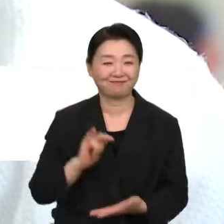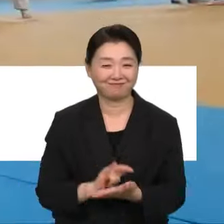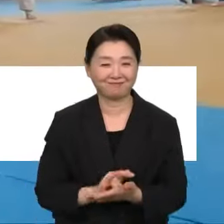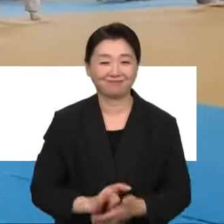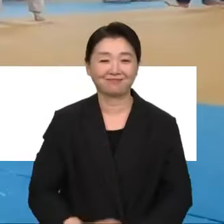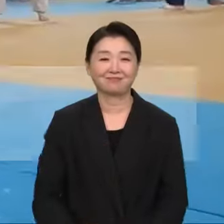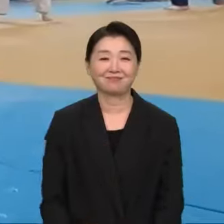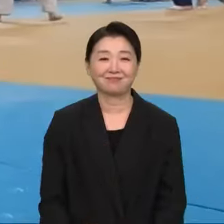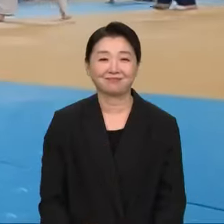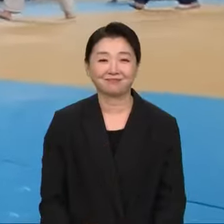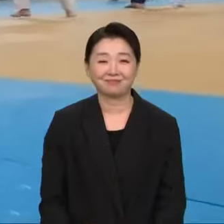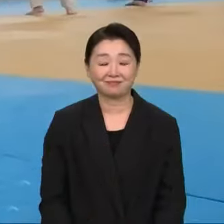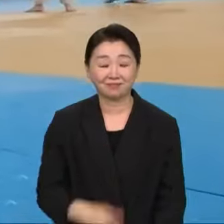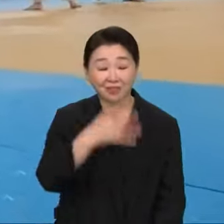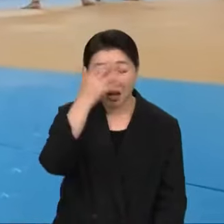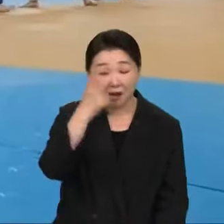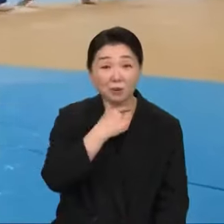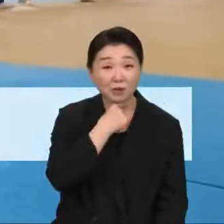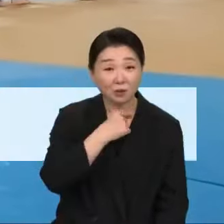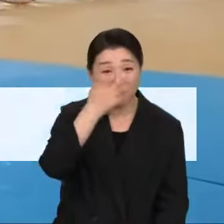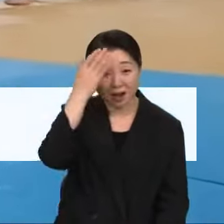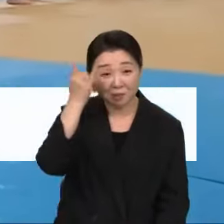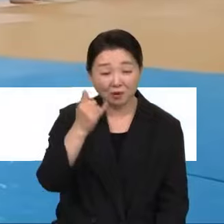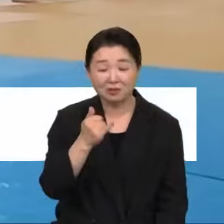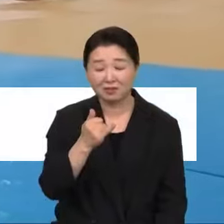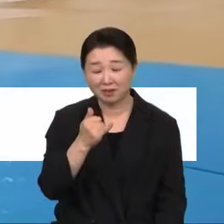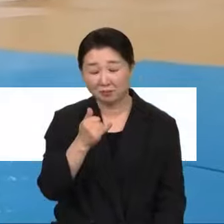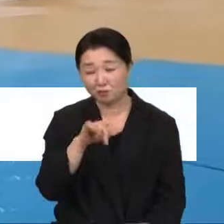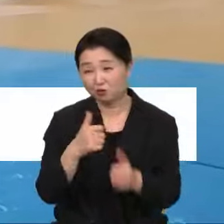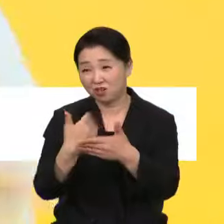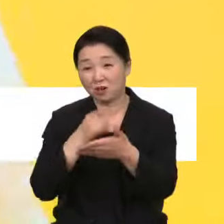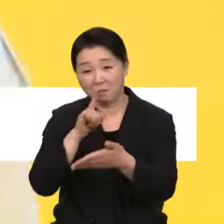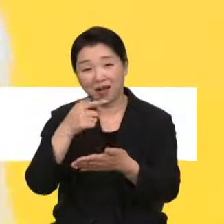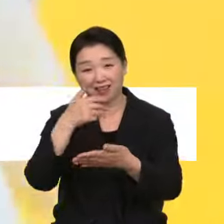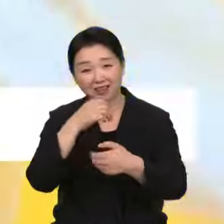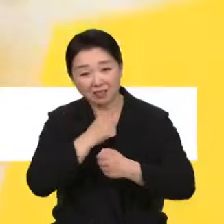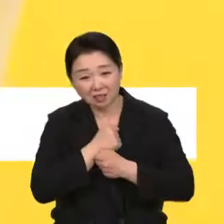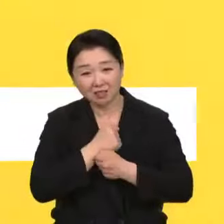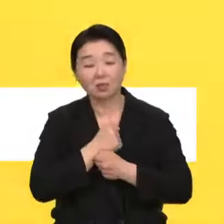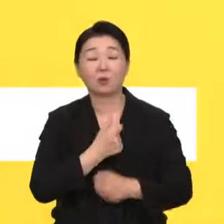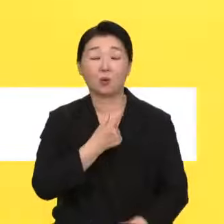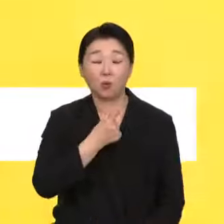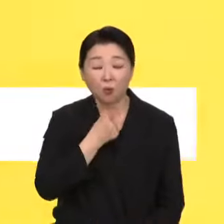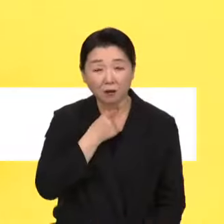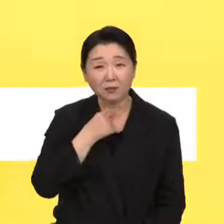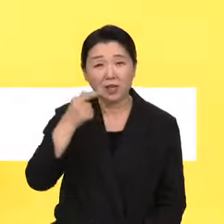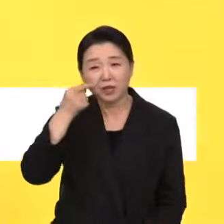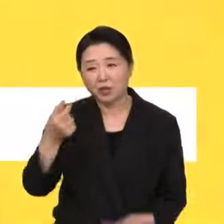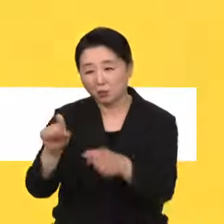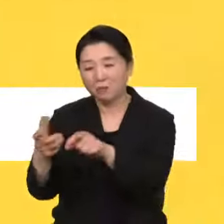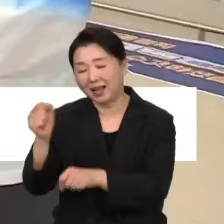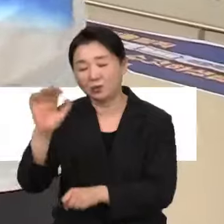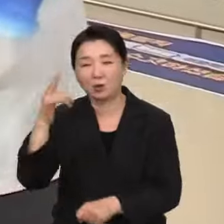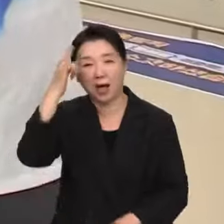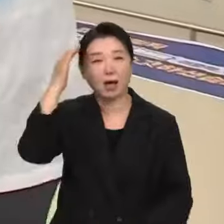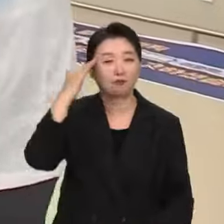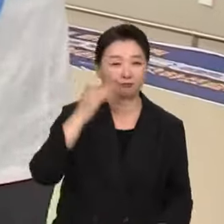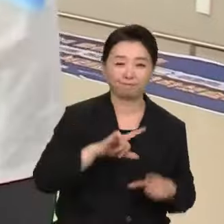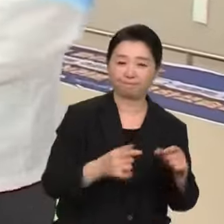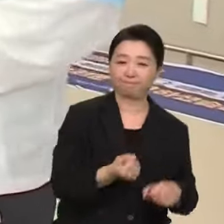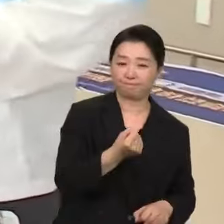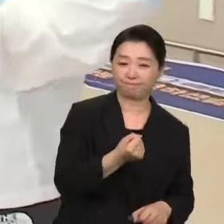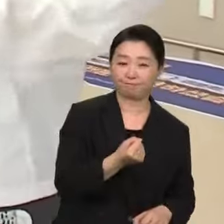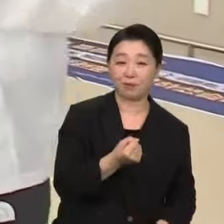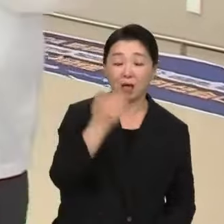왔습니다. 할아버지의 바람, 할머니의 유언을 지키고자 일본 국적 대신 한국 국적을 택했습니다.